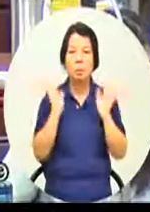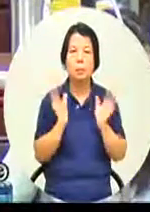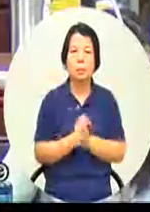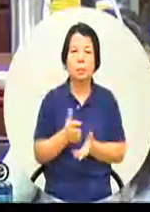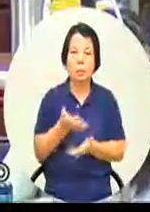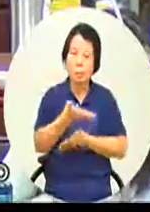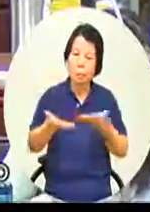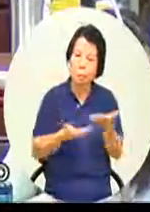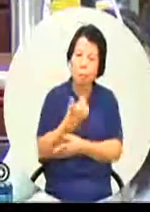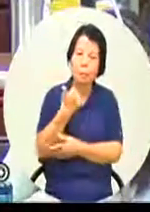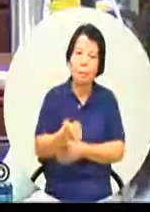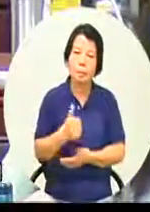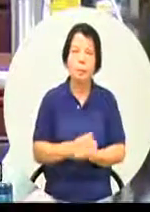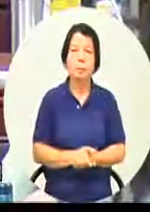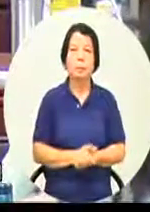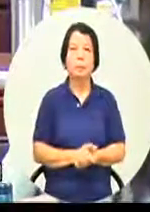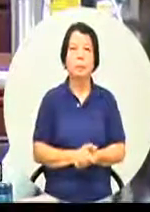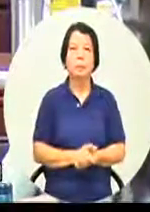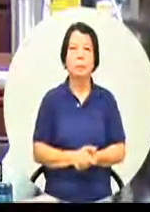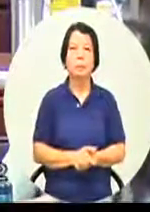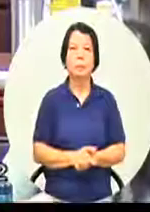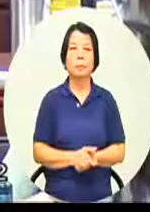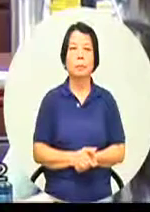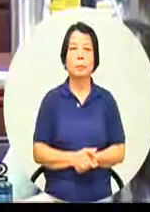相处得非常好。那另外就是